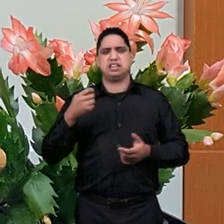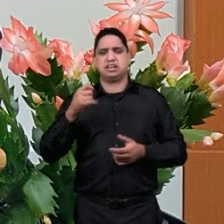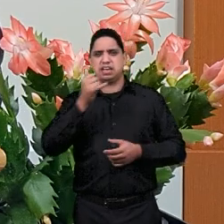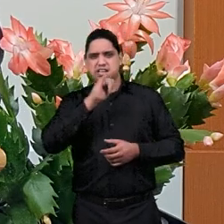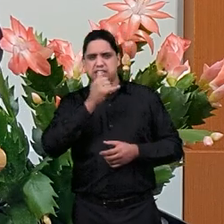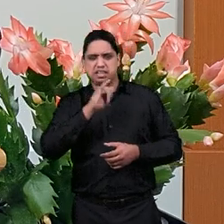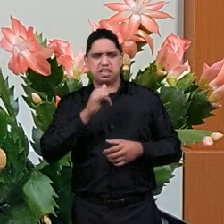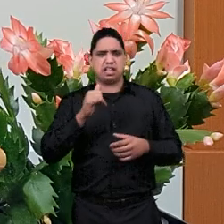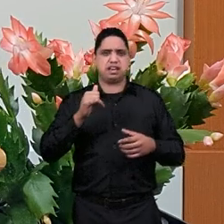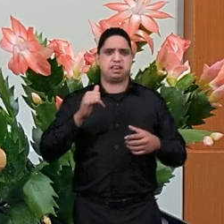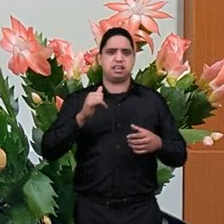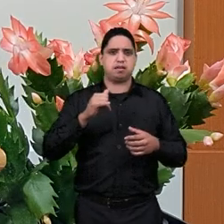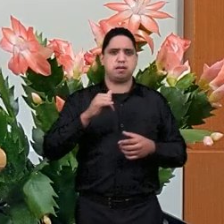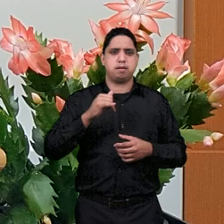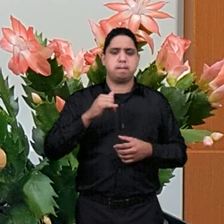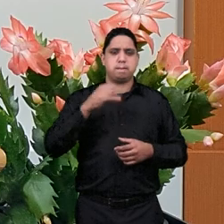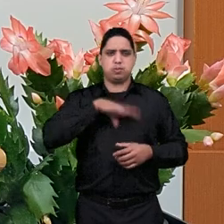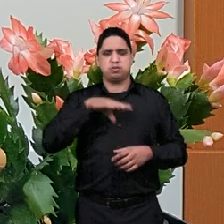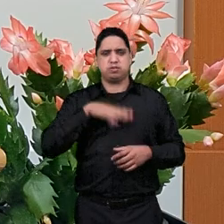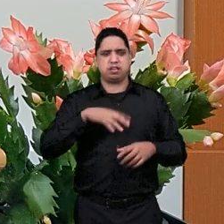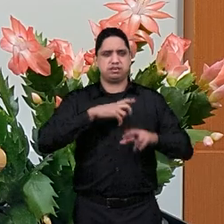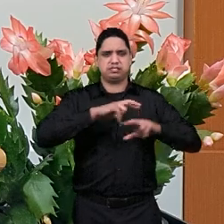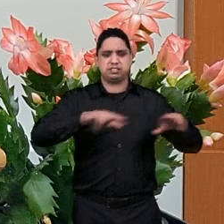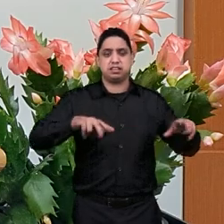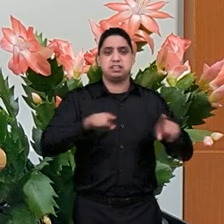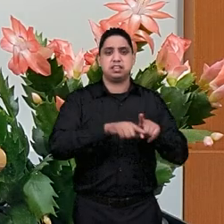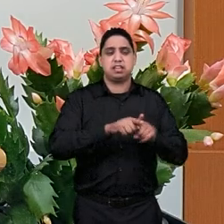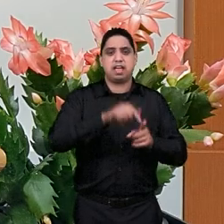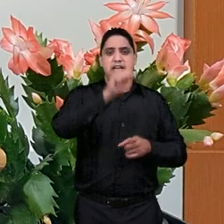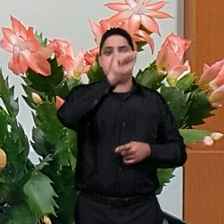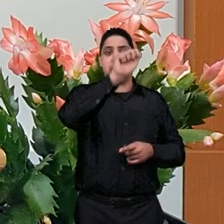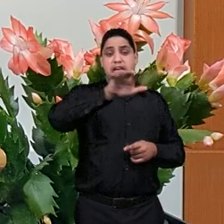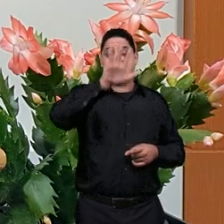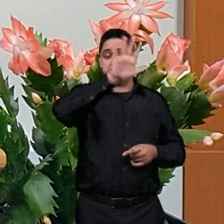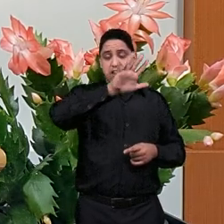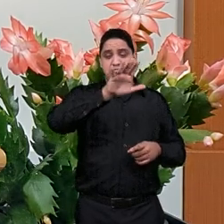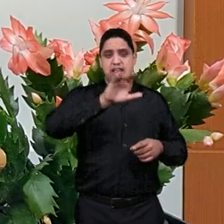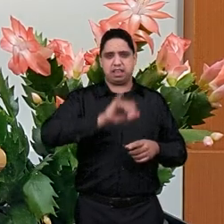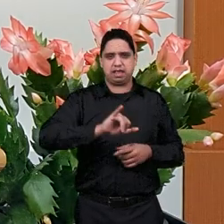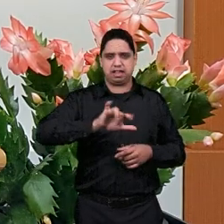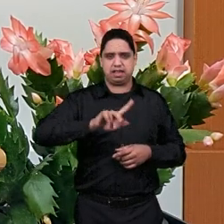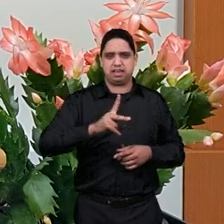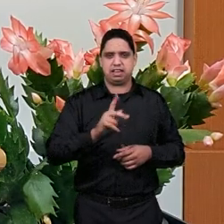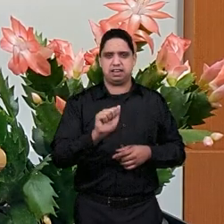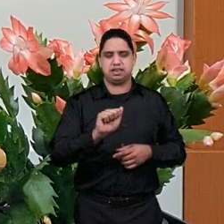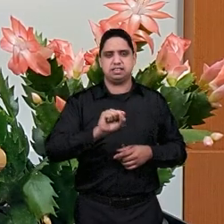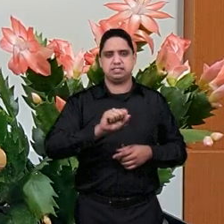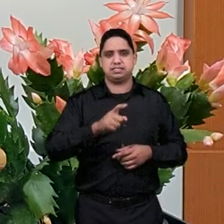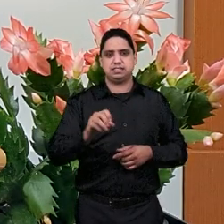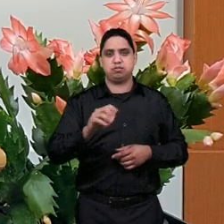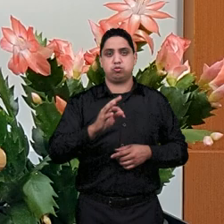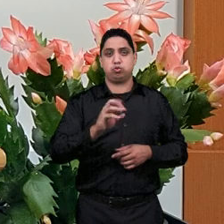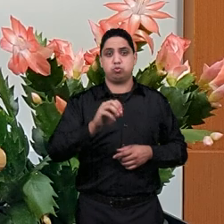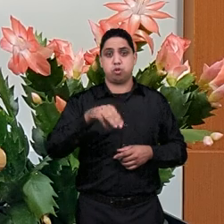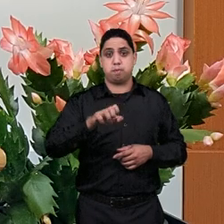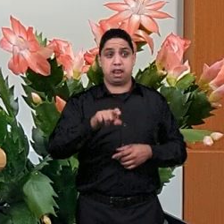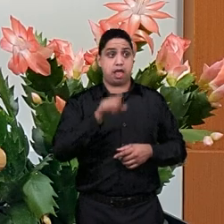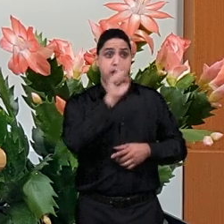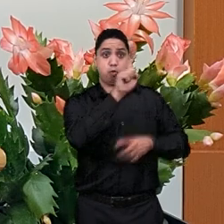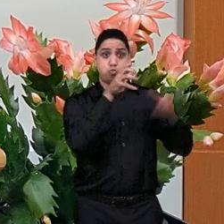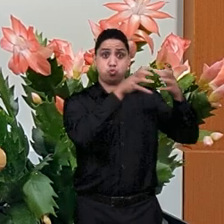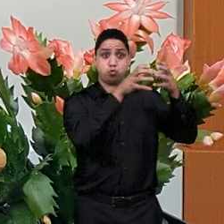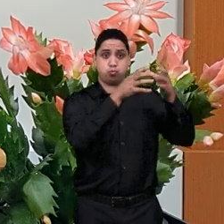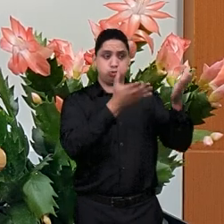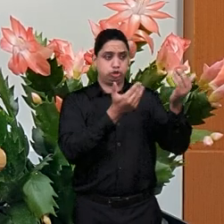l'Afrique, en plus de l'île de São Tomé. C'est un groupe de jeunes. Un